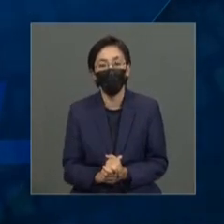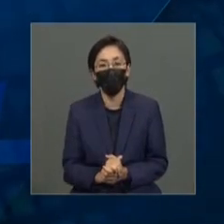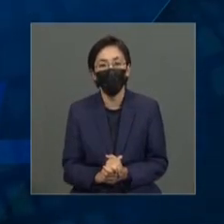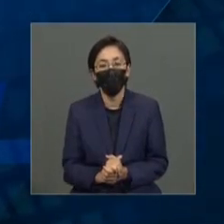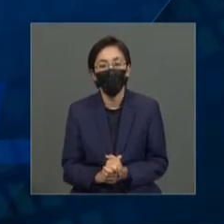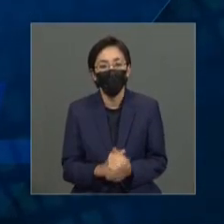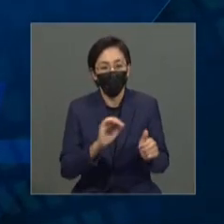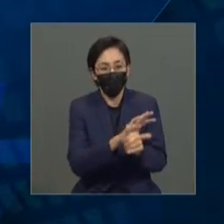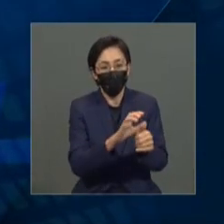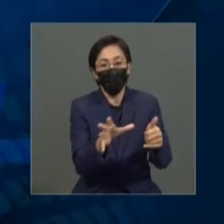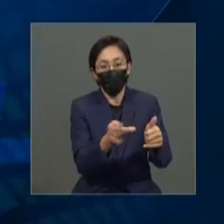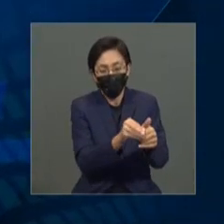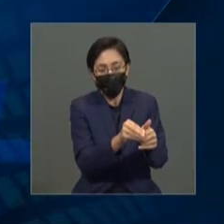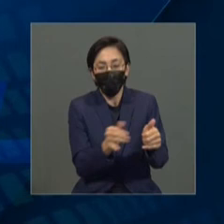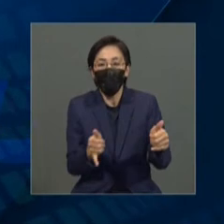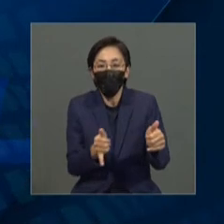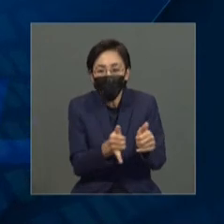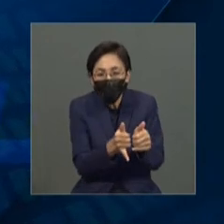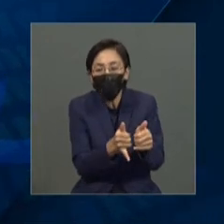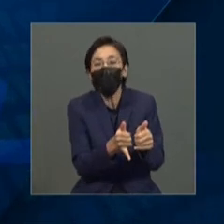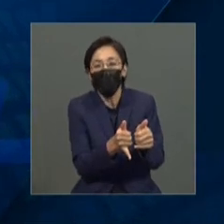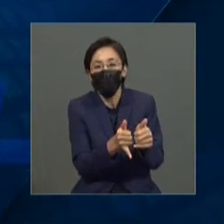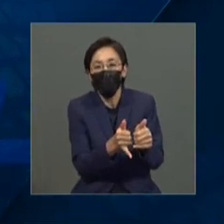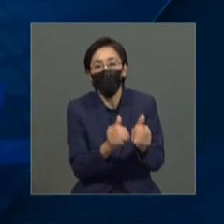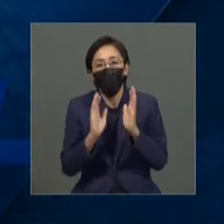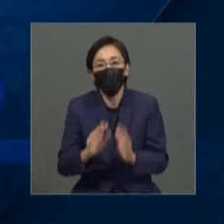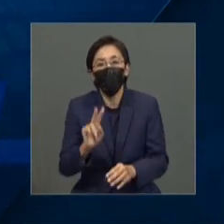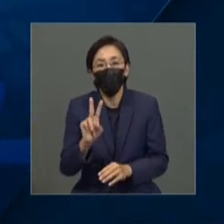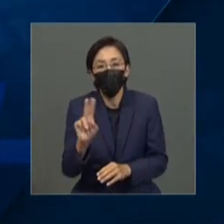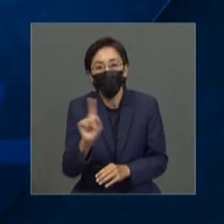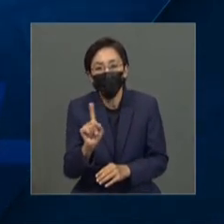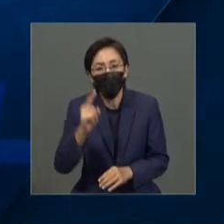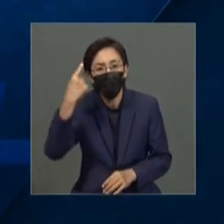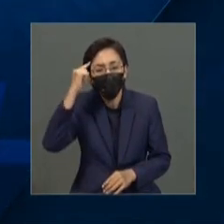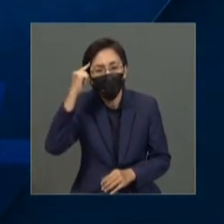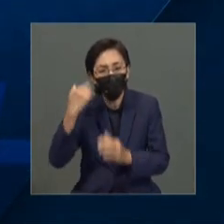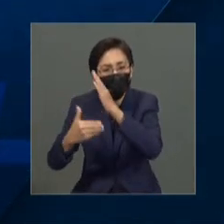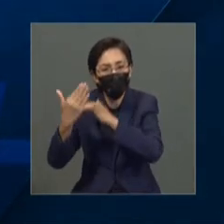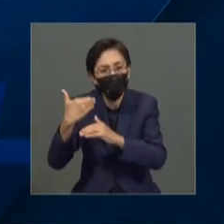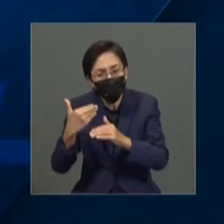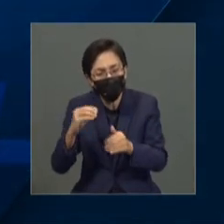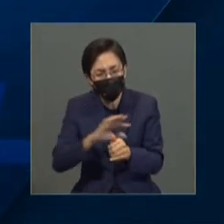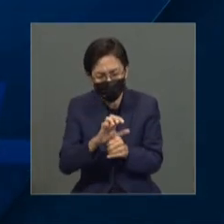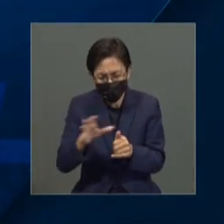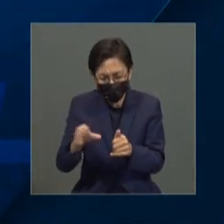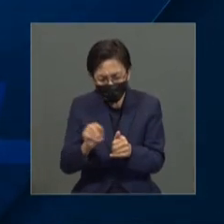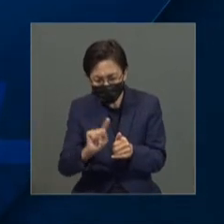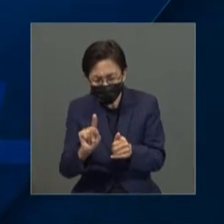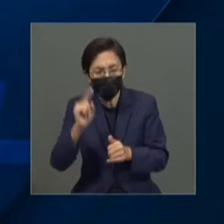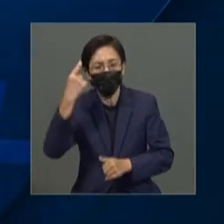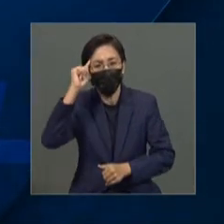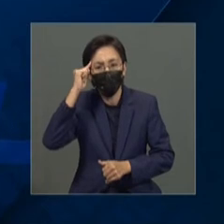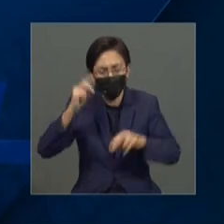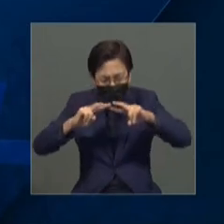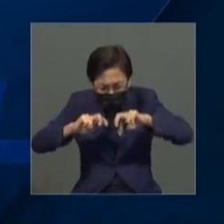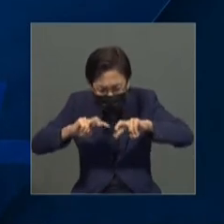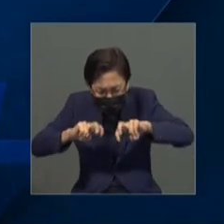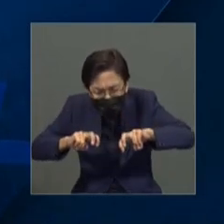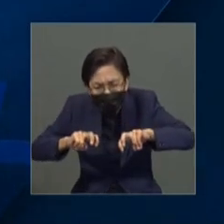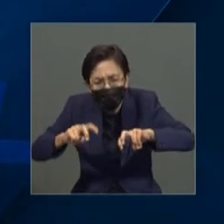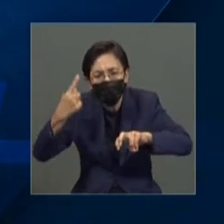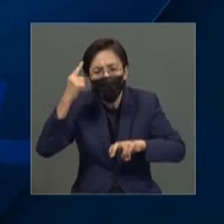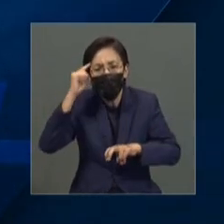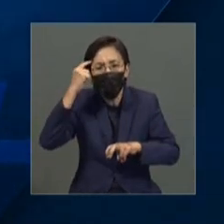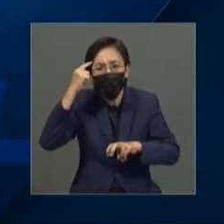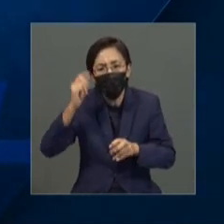กับผู้ติดเชื้อยืนยันมี2รายที่ไม่ทราบประวัตินะคะไม่สามารถที่จะค้นหาได้ว่าติด